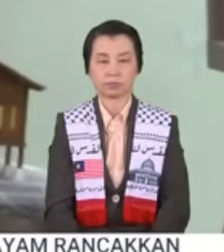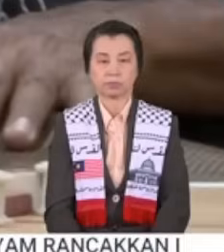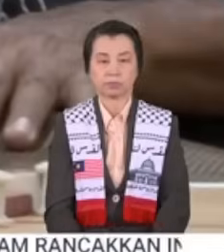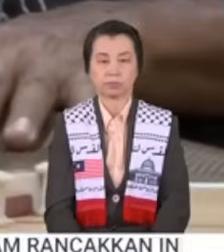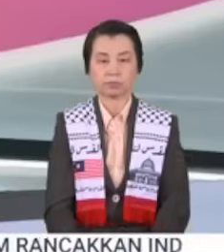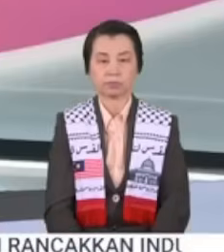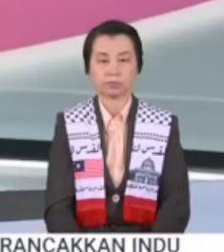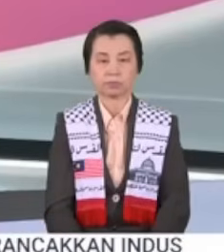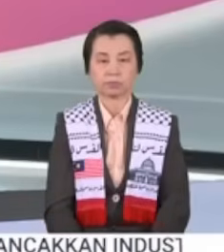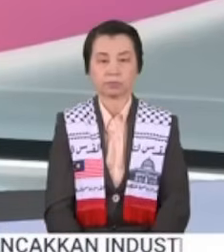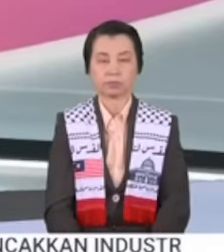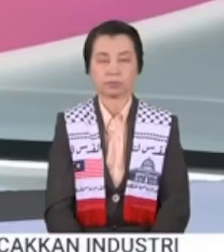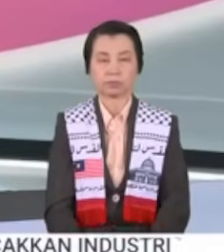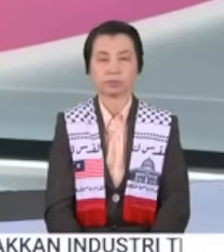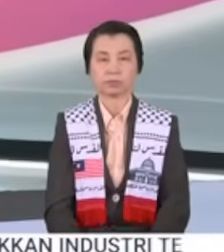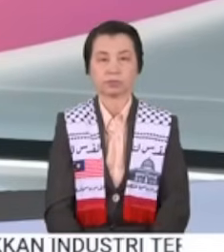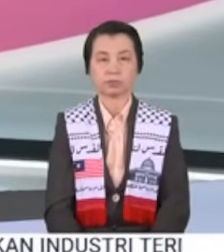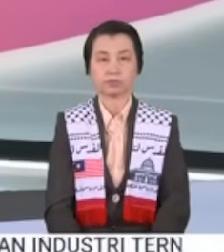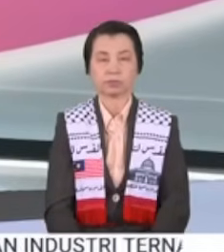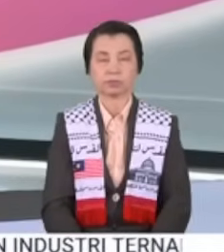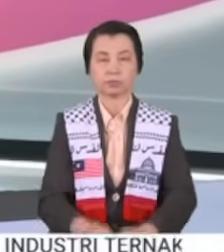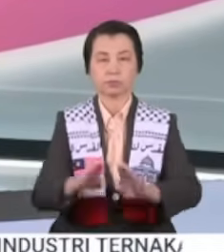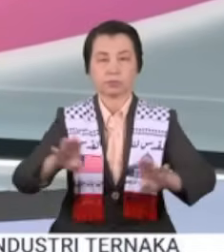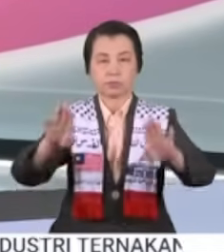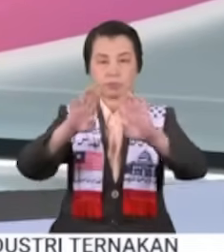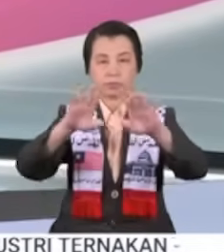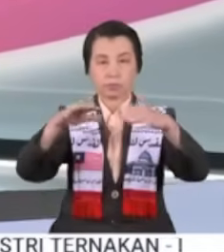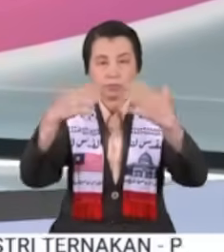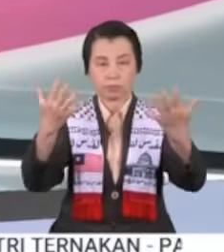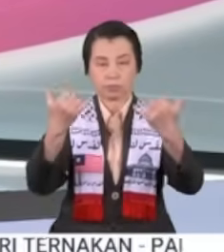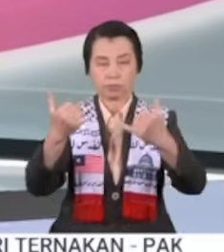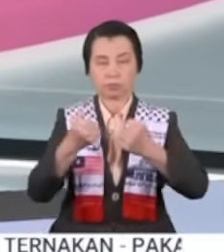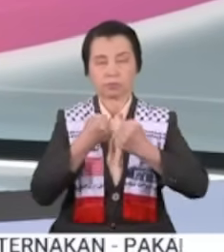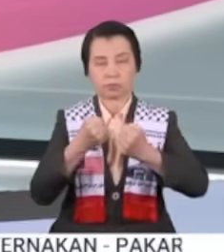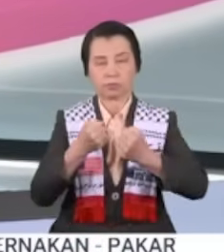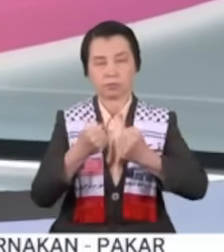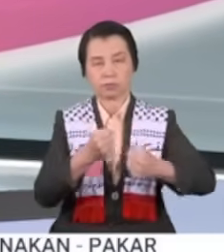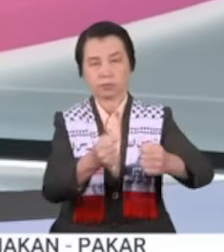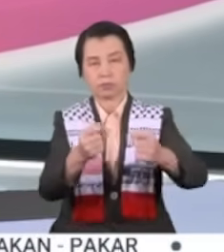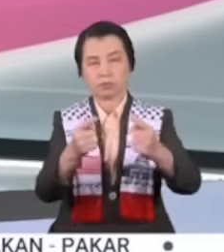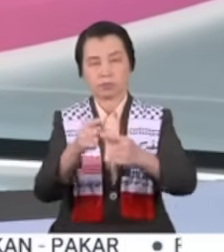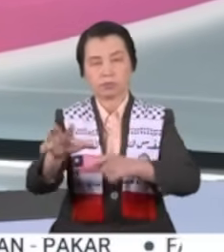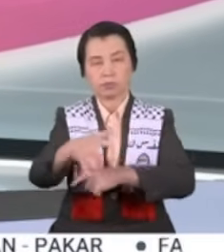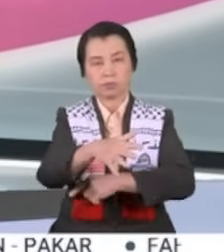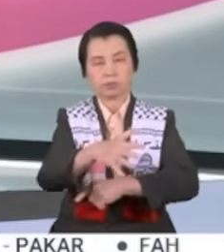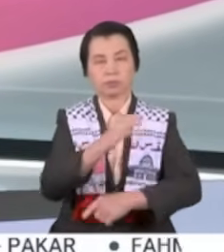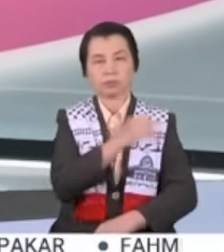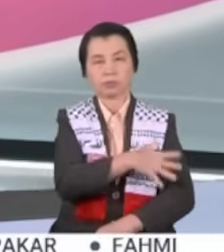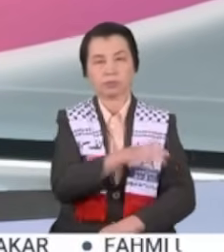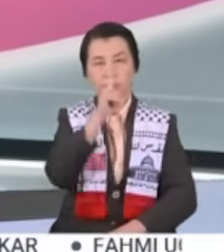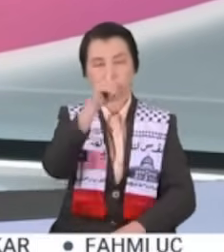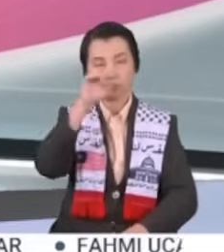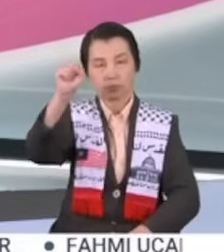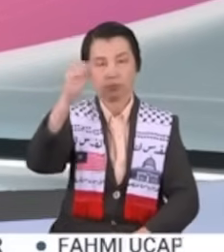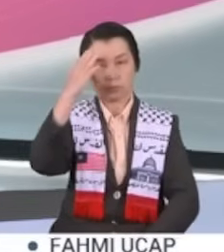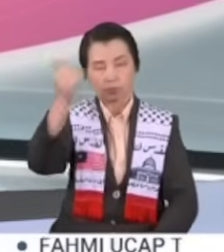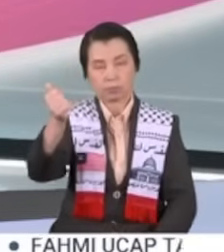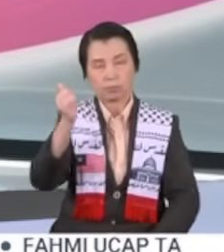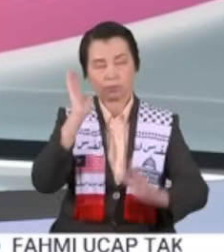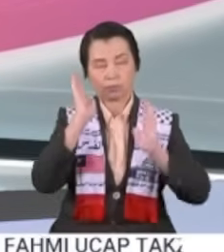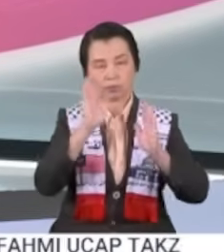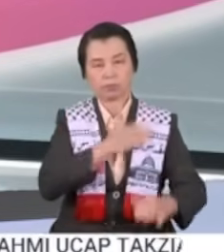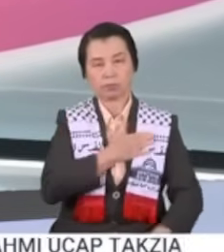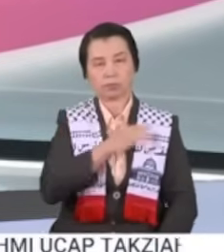RTM berita wilayah Berakhir Di Sini dari sungai ke Segara Palestin pasti Merdeka Assalamualaikum salam